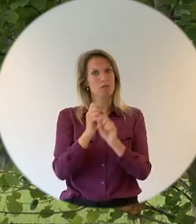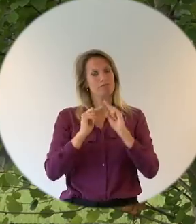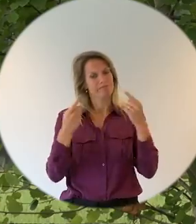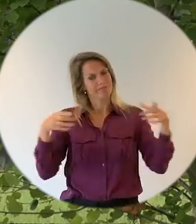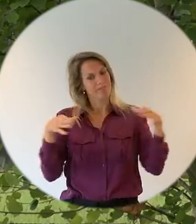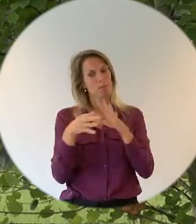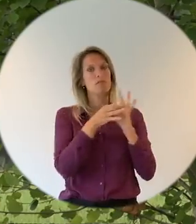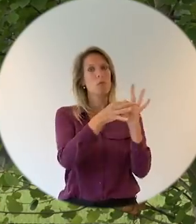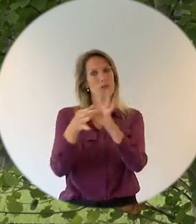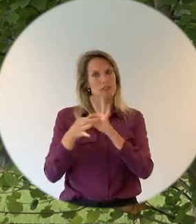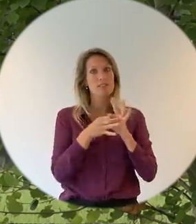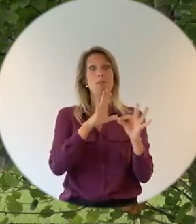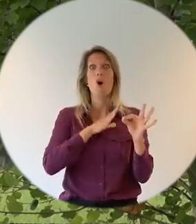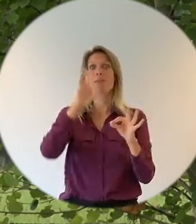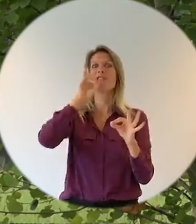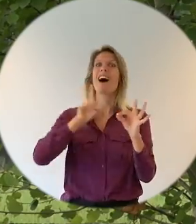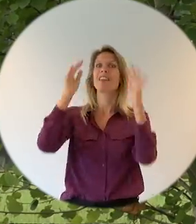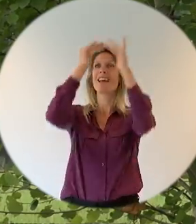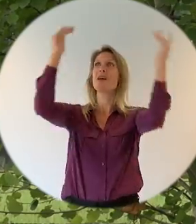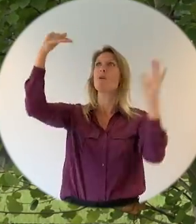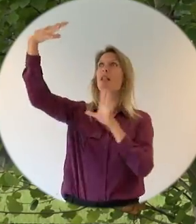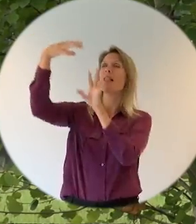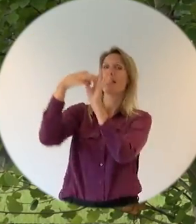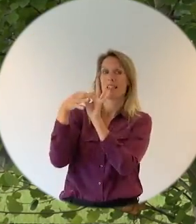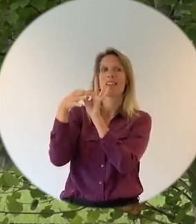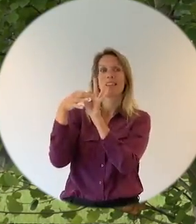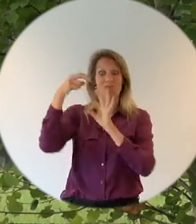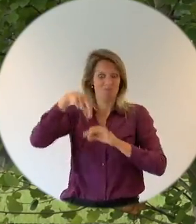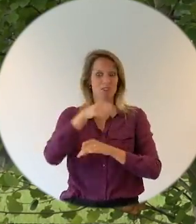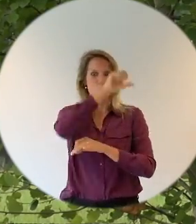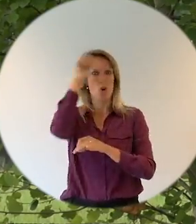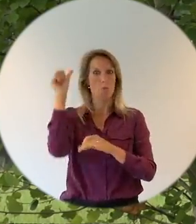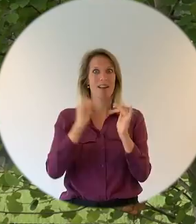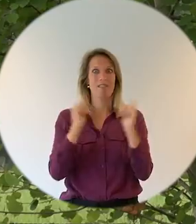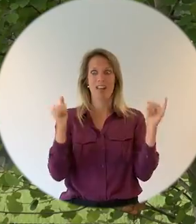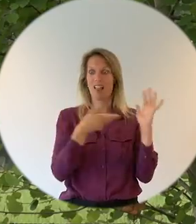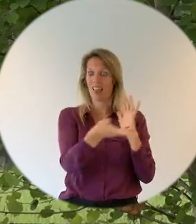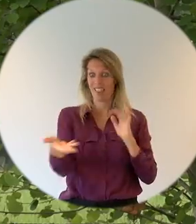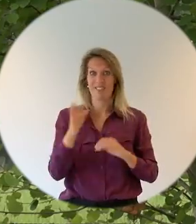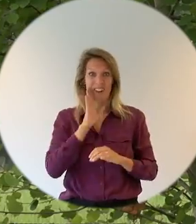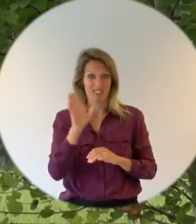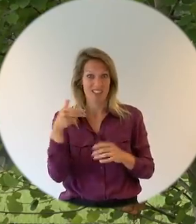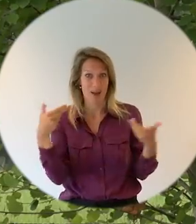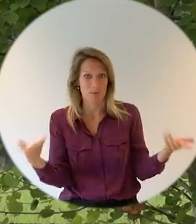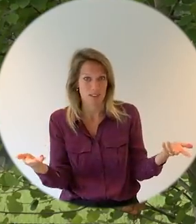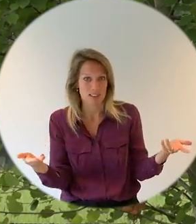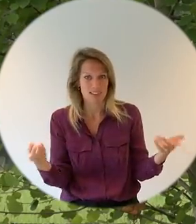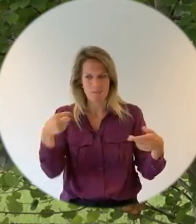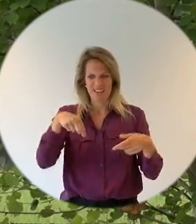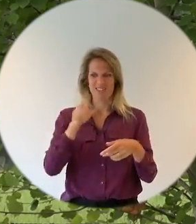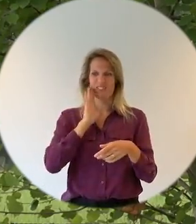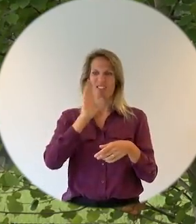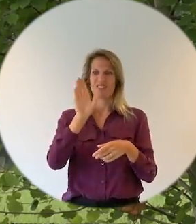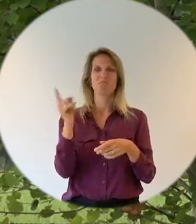onze Vader in de hemel. Het is zomer en veel van ons hebben vakantie. Ja, en wat doet deze vakantie dan met